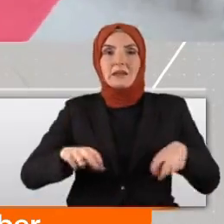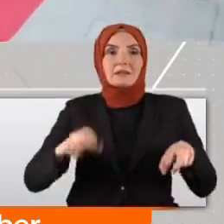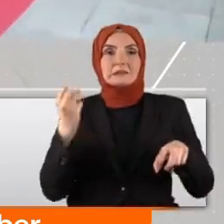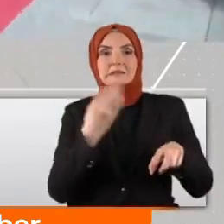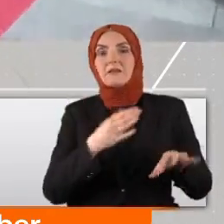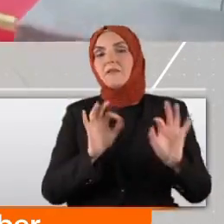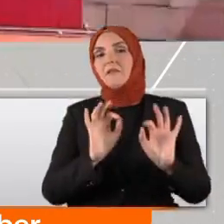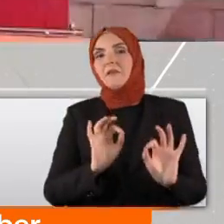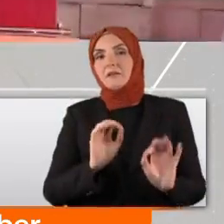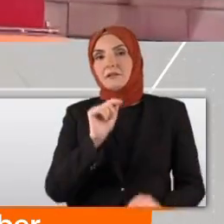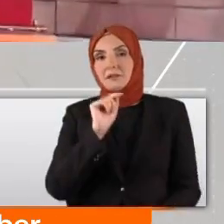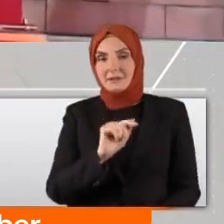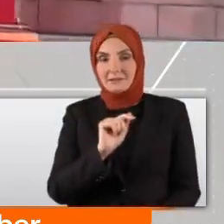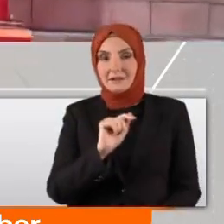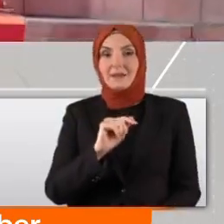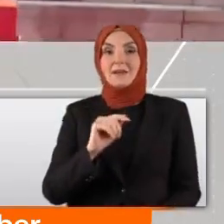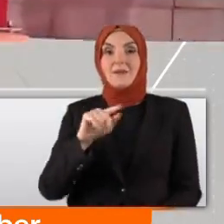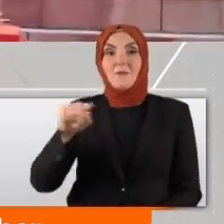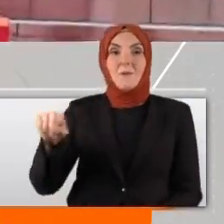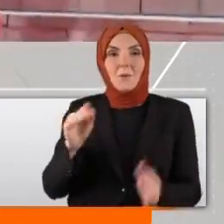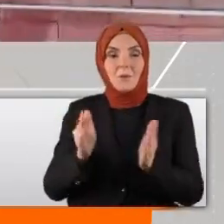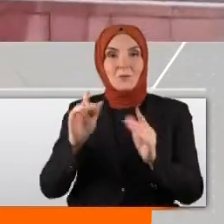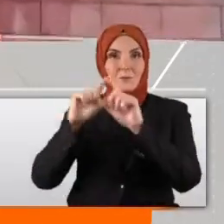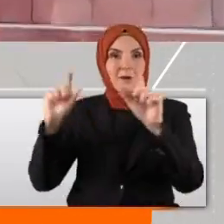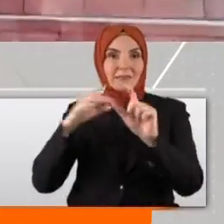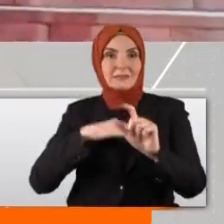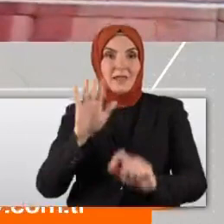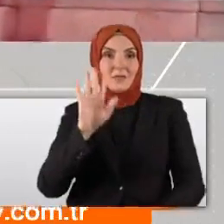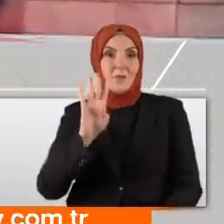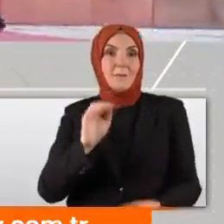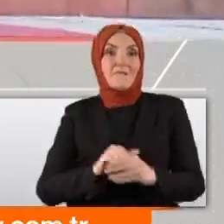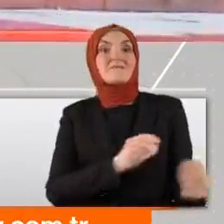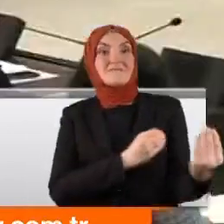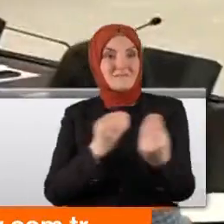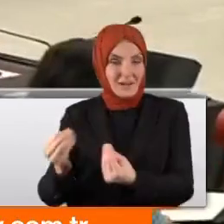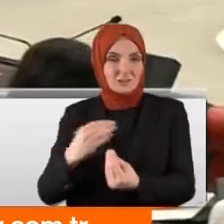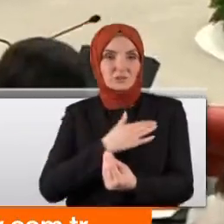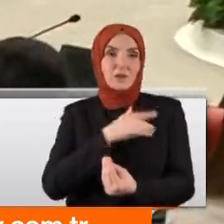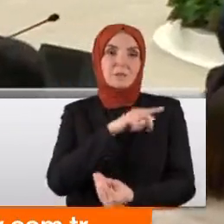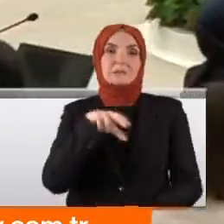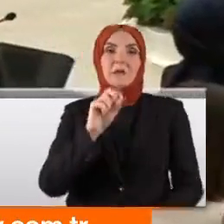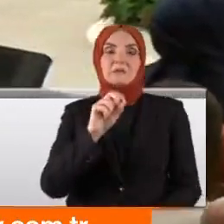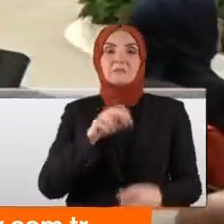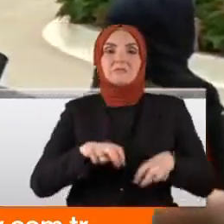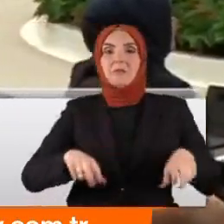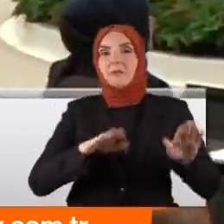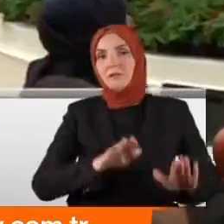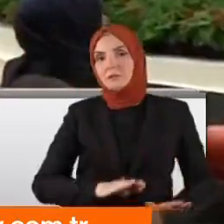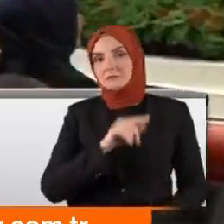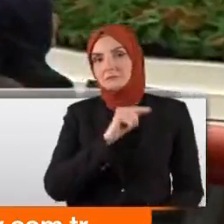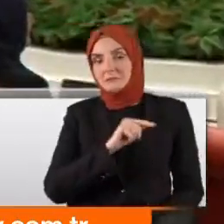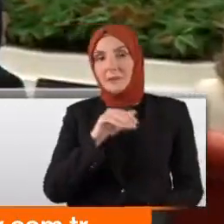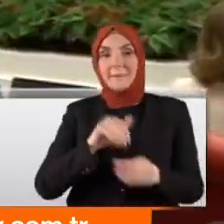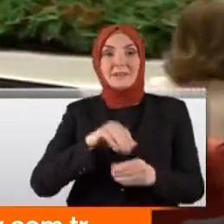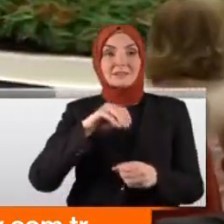partilere istedikleri 54 vekili verirse CHP'ye yaklaşık 80 sandalyelik bir kontenjan kalıyor. Bu da neredeyse meclisteki